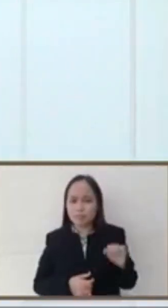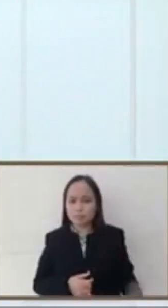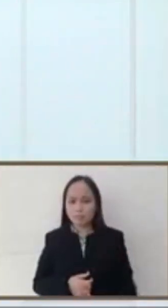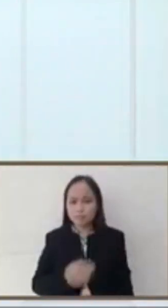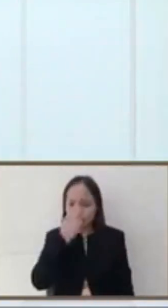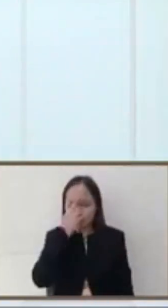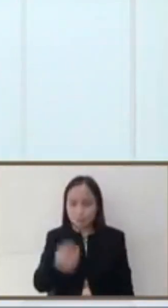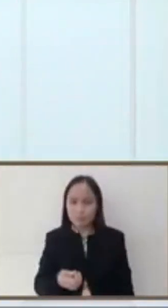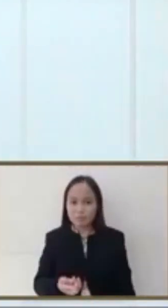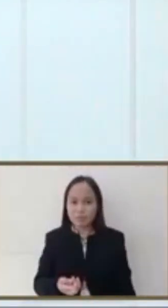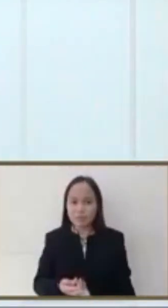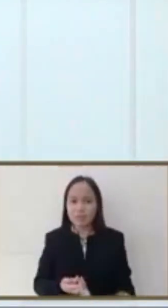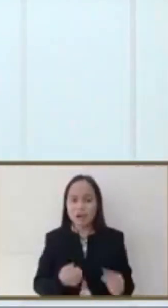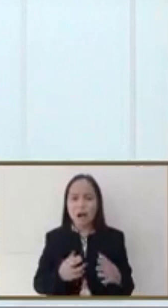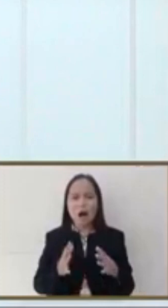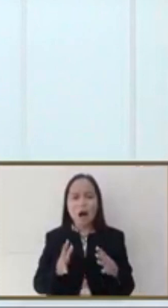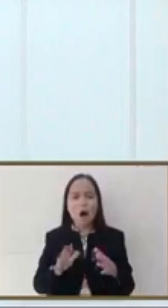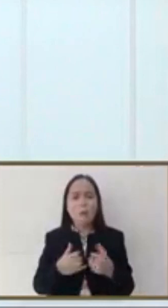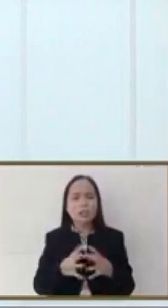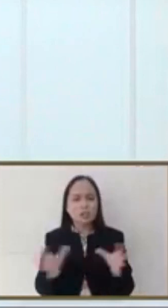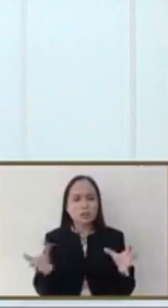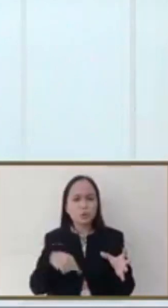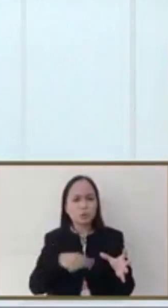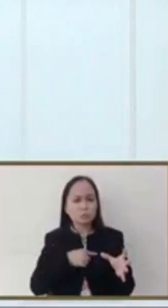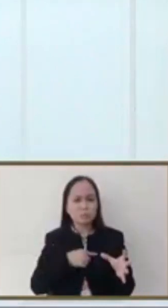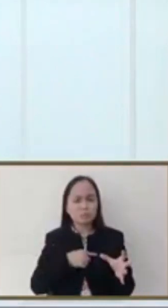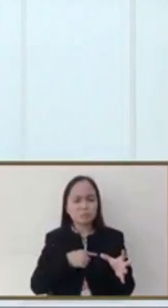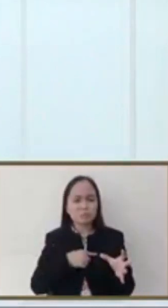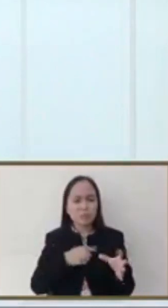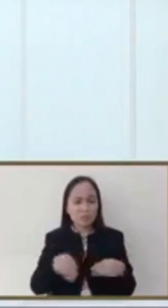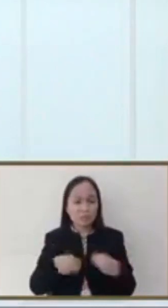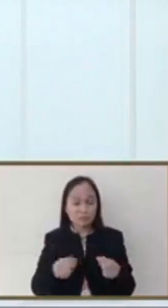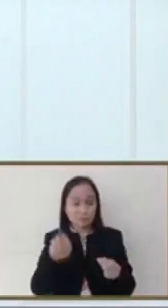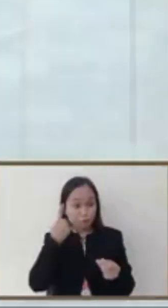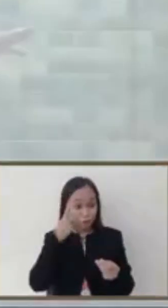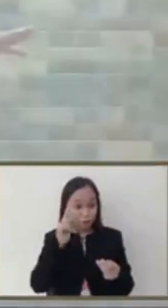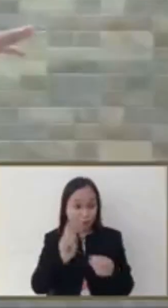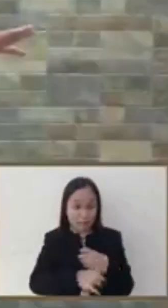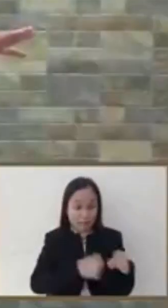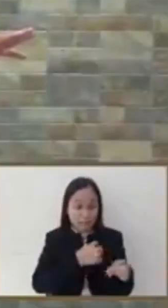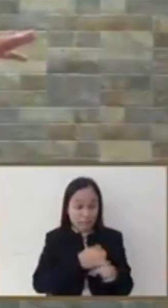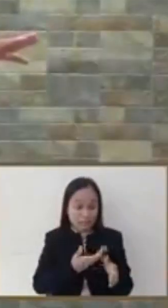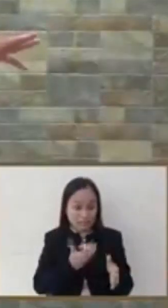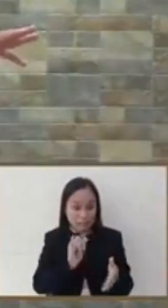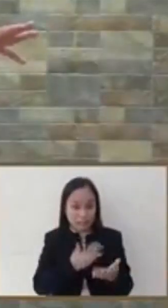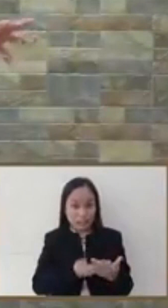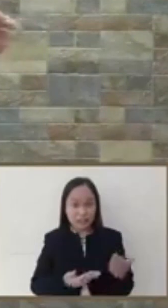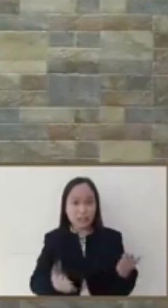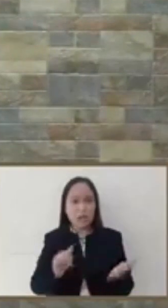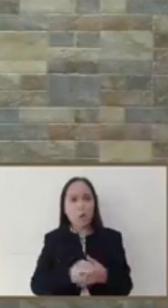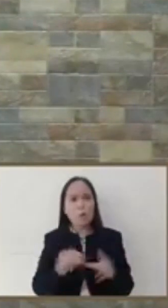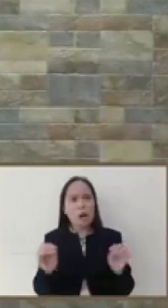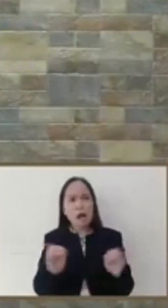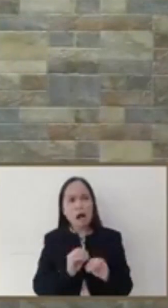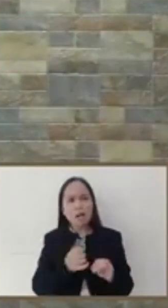Magkano ang binibigay natin, na i-spend po natin sa temporal na walang ibang binubunga sa